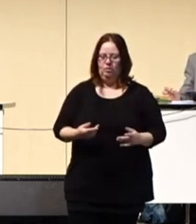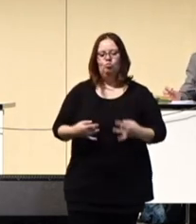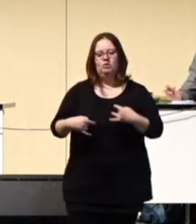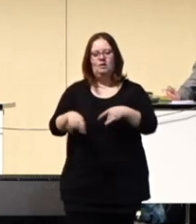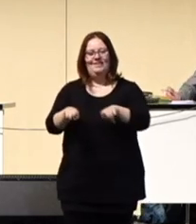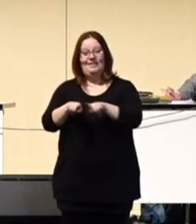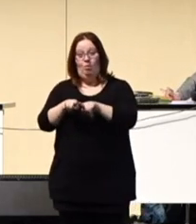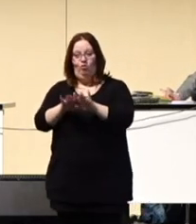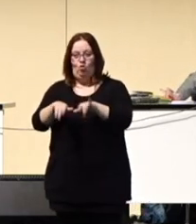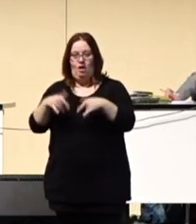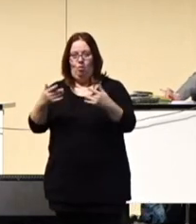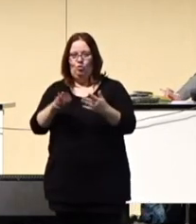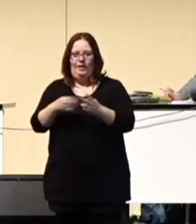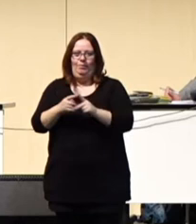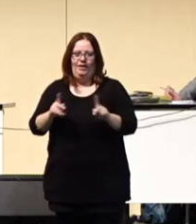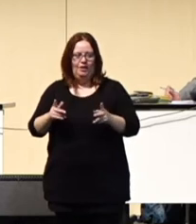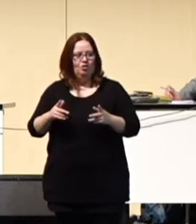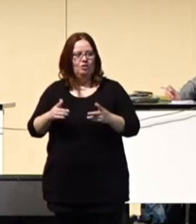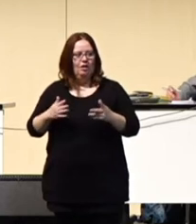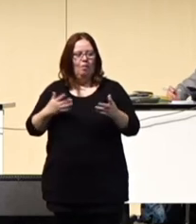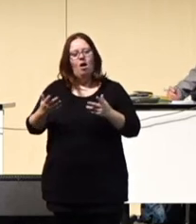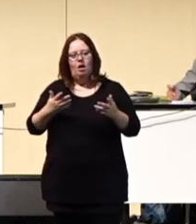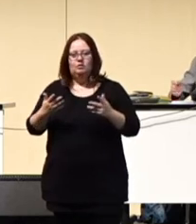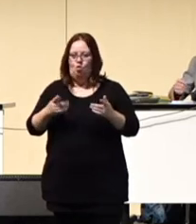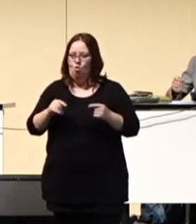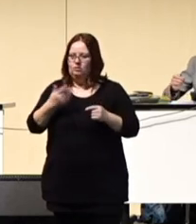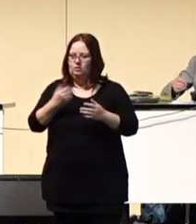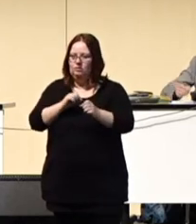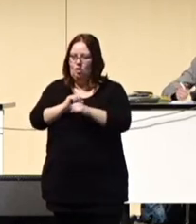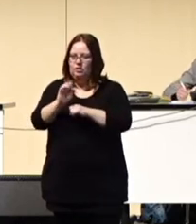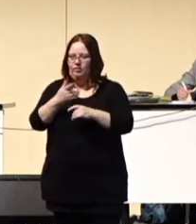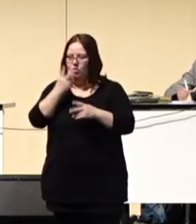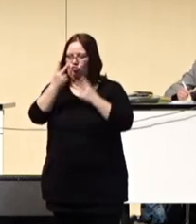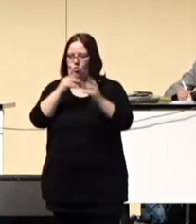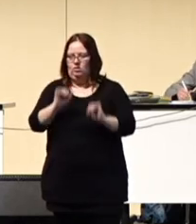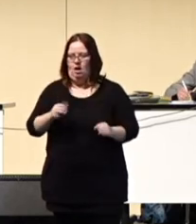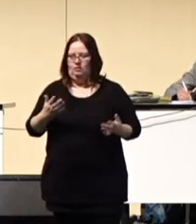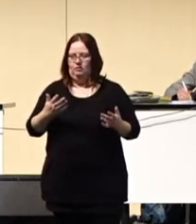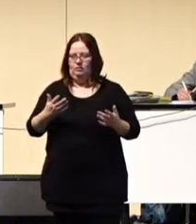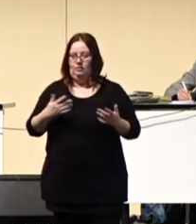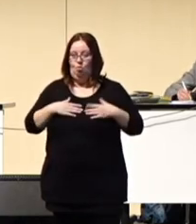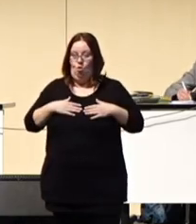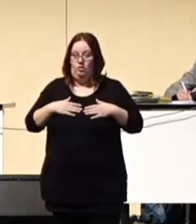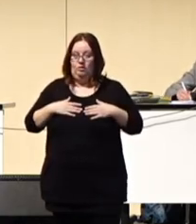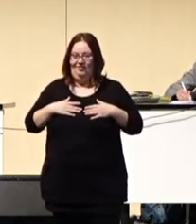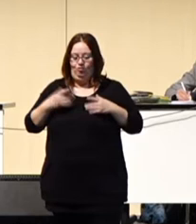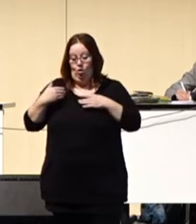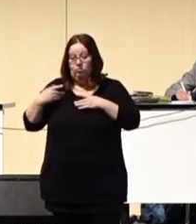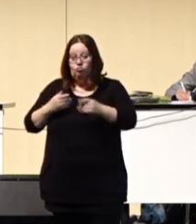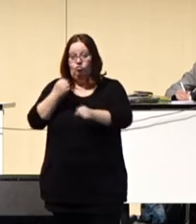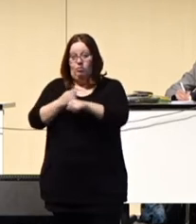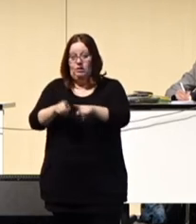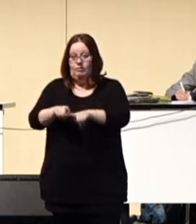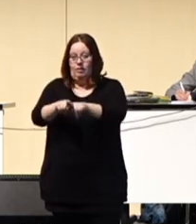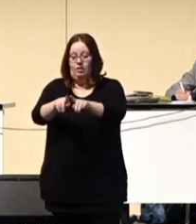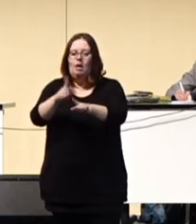Verfahren gibt es jetzt nicht hier. Es legt nur nahe, dass die Behörde eben sagen muss, wir sagen nicht, das gilt für alle Ewigkeit, aber